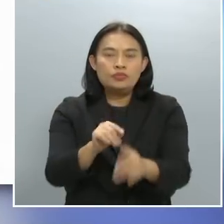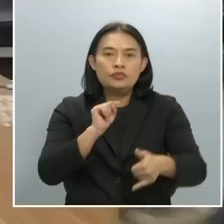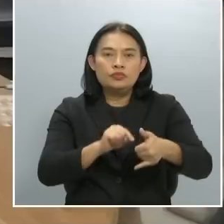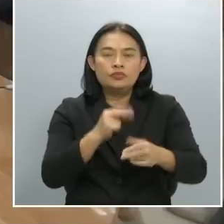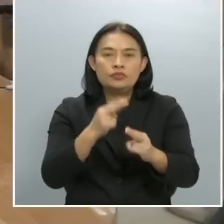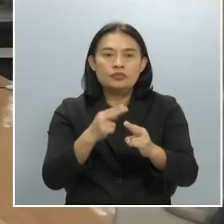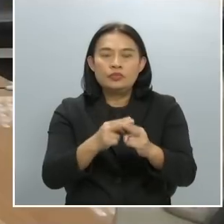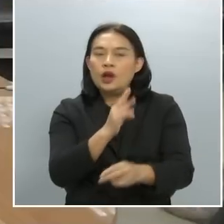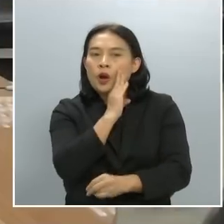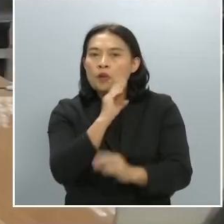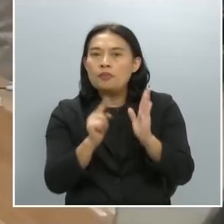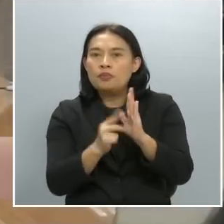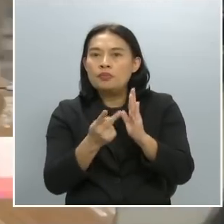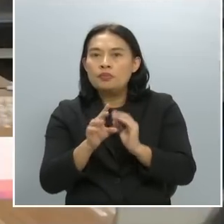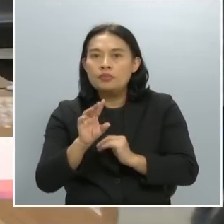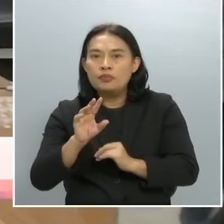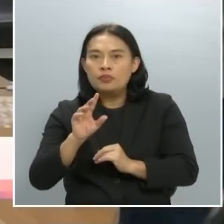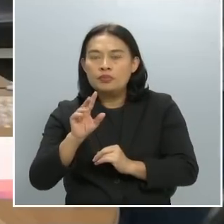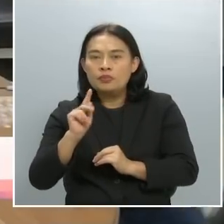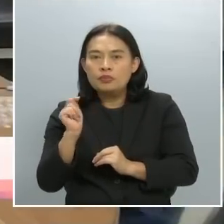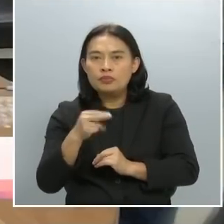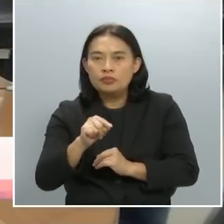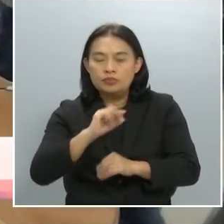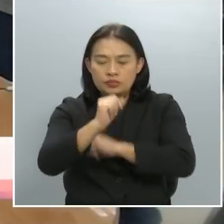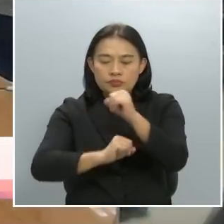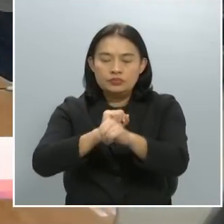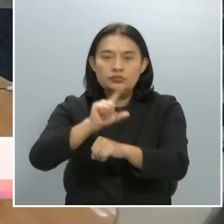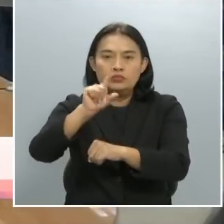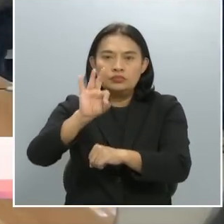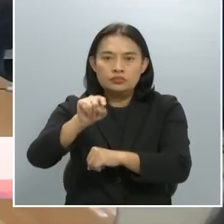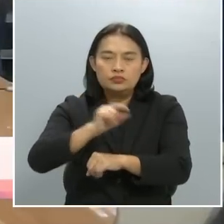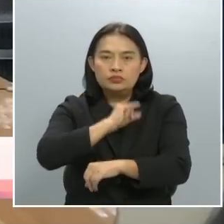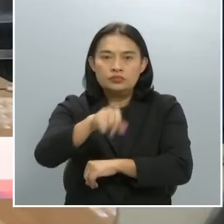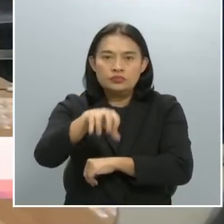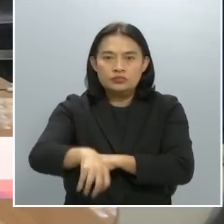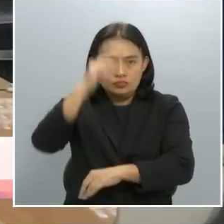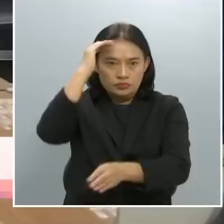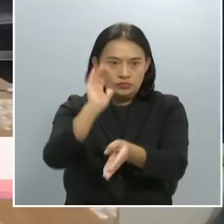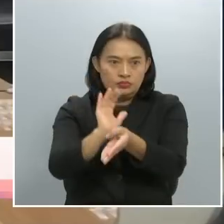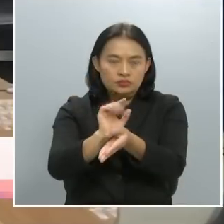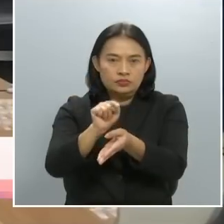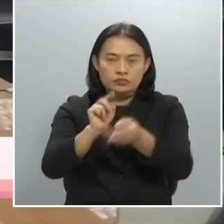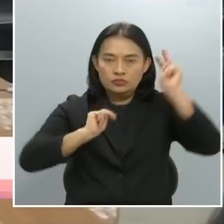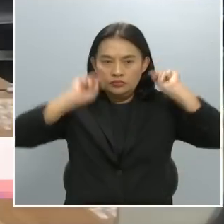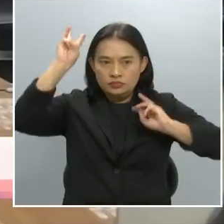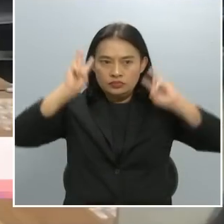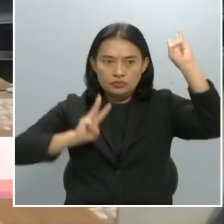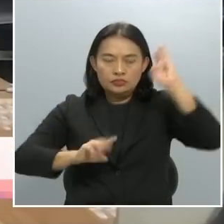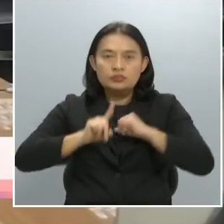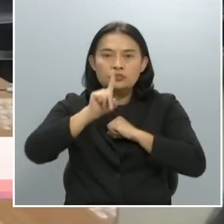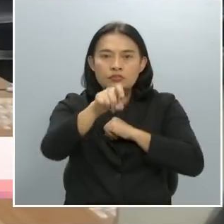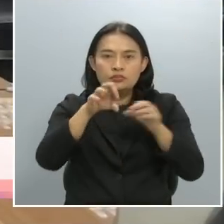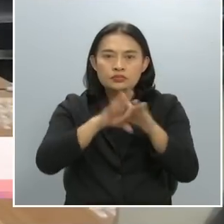ทนามสมมุติอายุ29ปีเธอเดินทางไปที่สภ.เมืองนครสวรรค์นะคะเพื่อจะปรึกษากับทนายความอาสาประจำโร